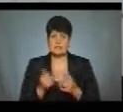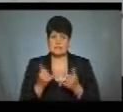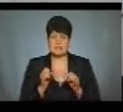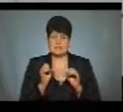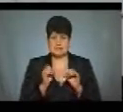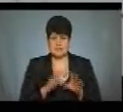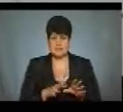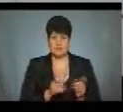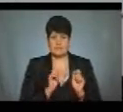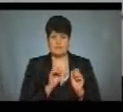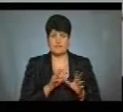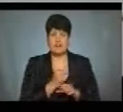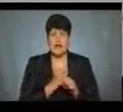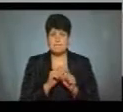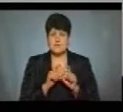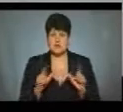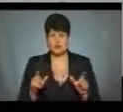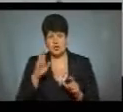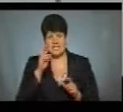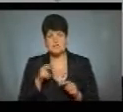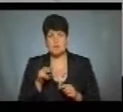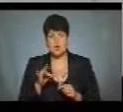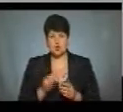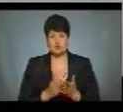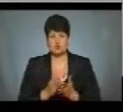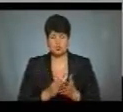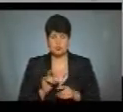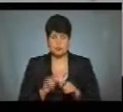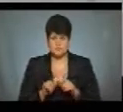цю воду в лабораторію Держпродспоживслужби,